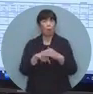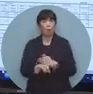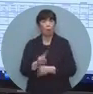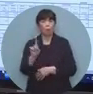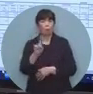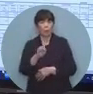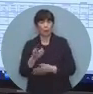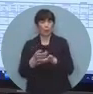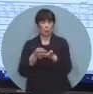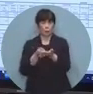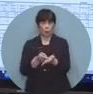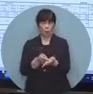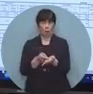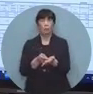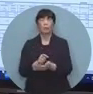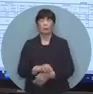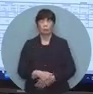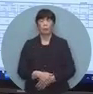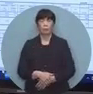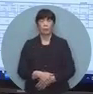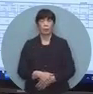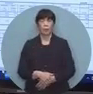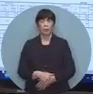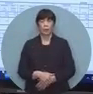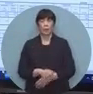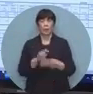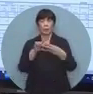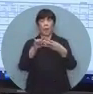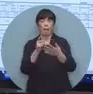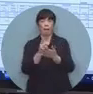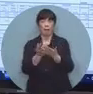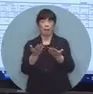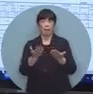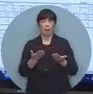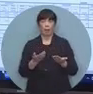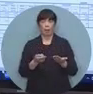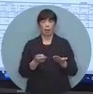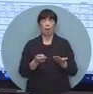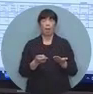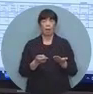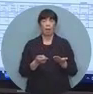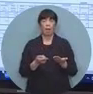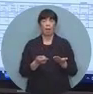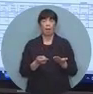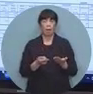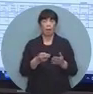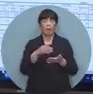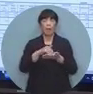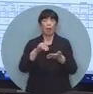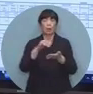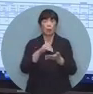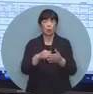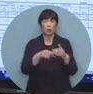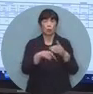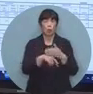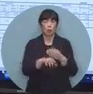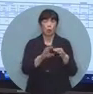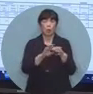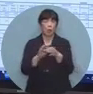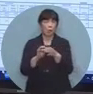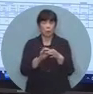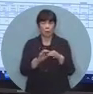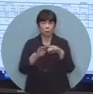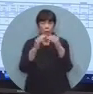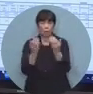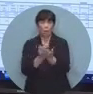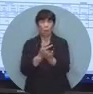いっていう風に言ったらですねえま3点ほどしか出さなくてですねえ算出根拠及び関連する一切の資料と書いた